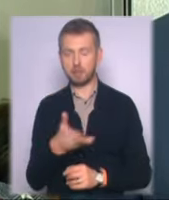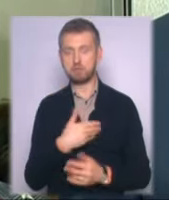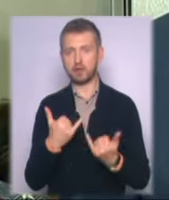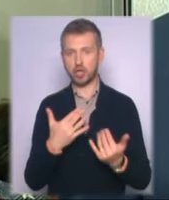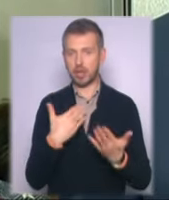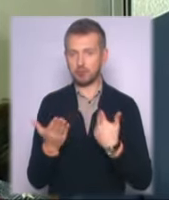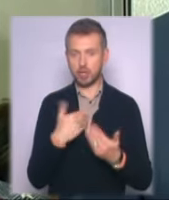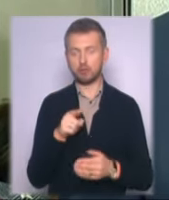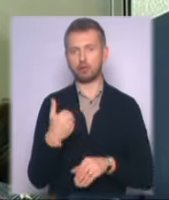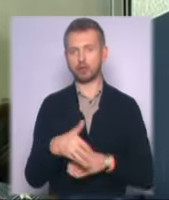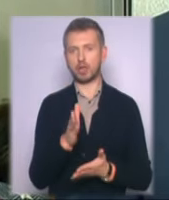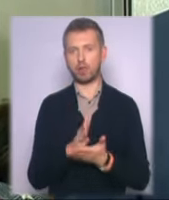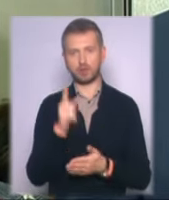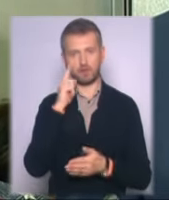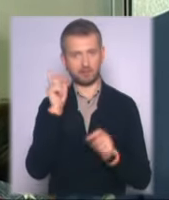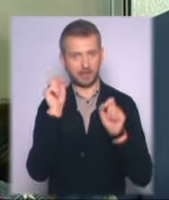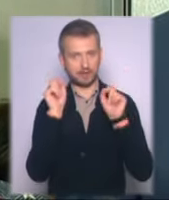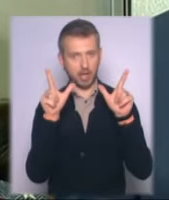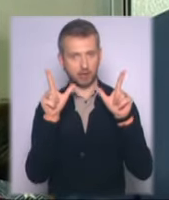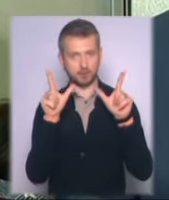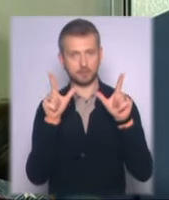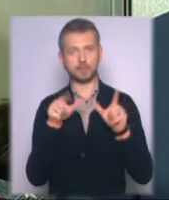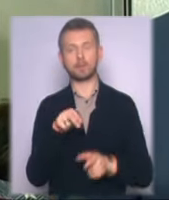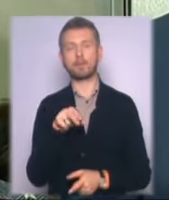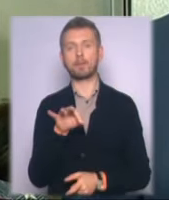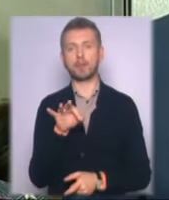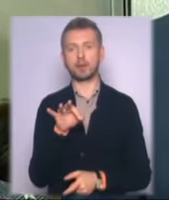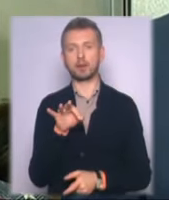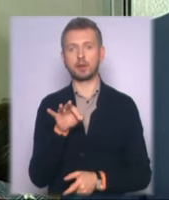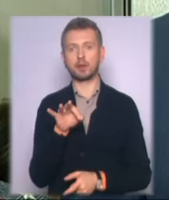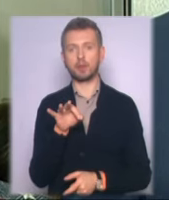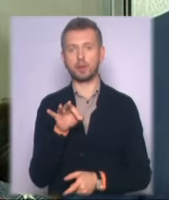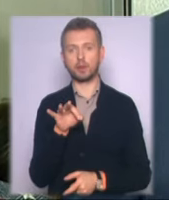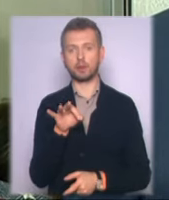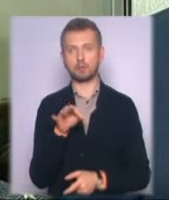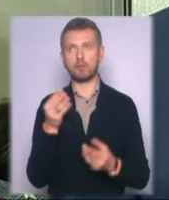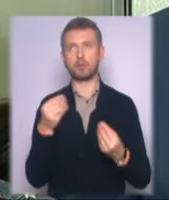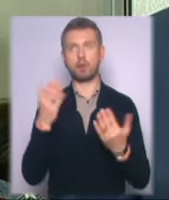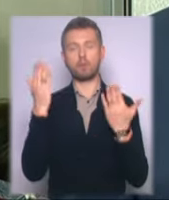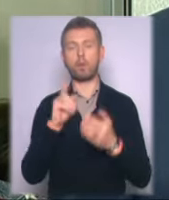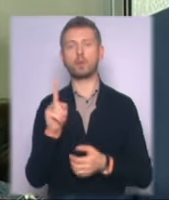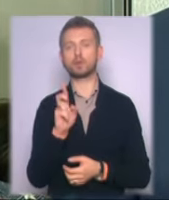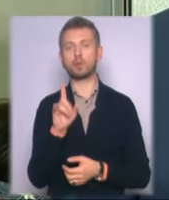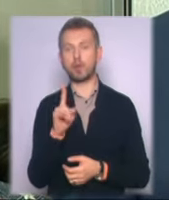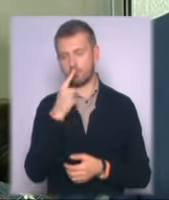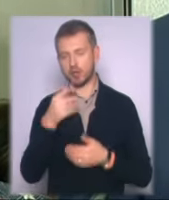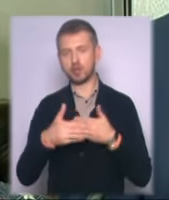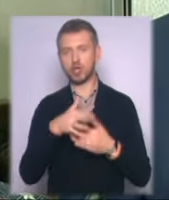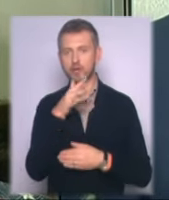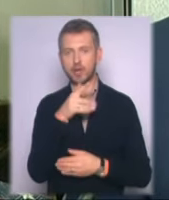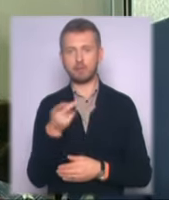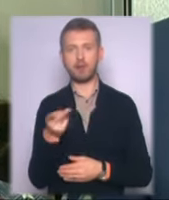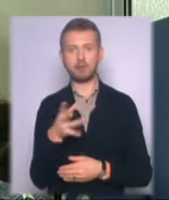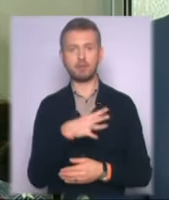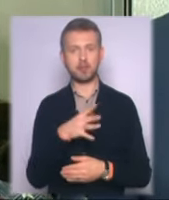общались, он уже находится в сознании. Дай бог, чтобы В ближайшее время они уже были